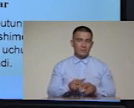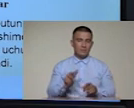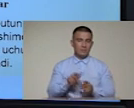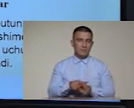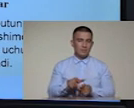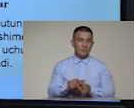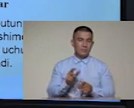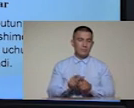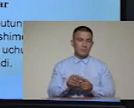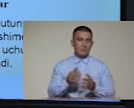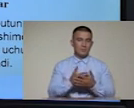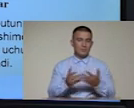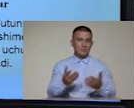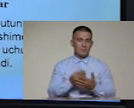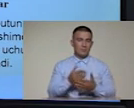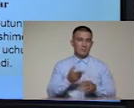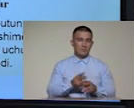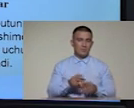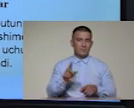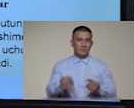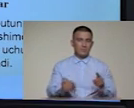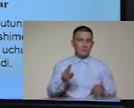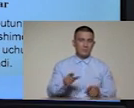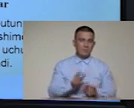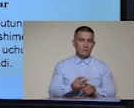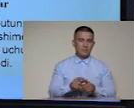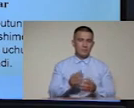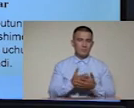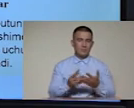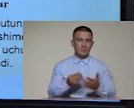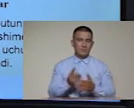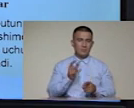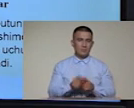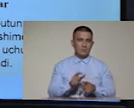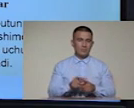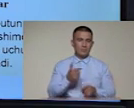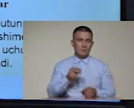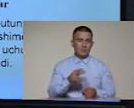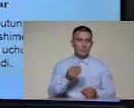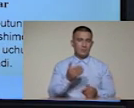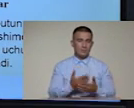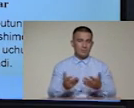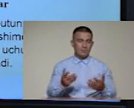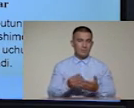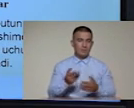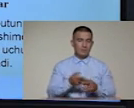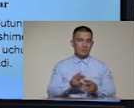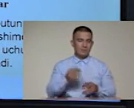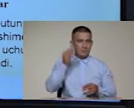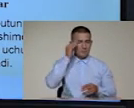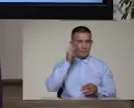yuklamalar. Yuklamalar esa ayrim so'z yoki butun gap mazmuniga qo'shimcha ma'no yuklash